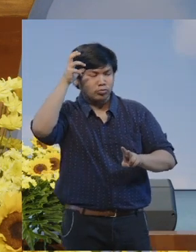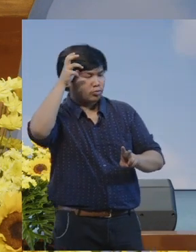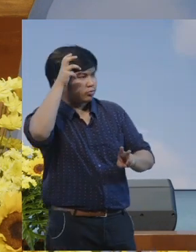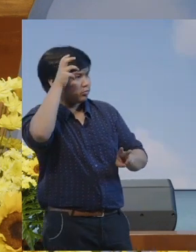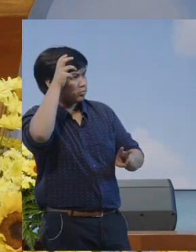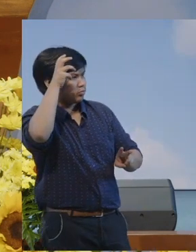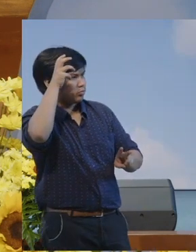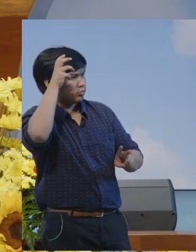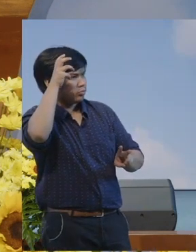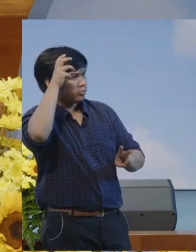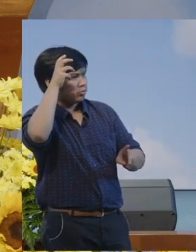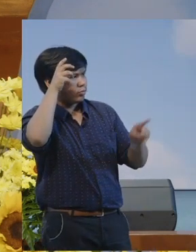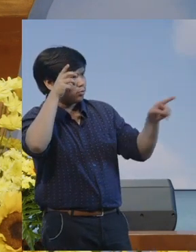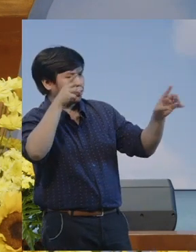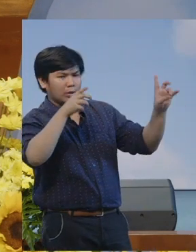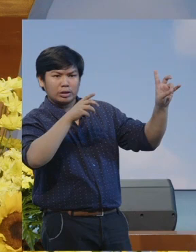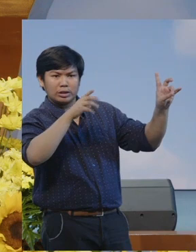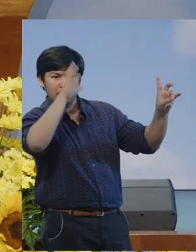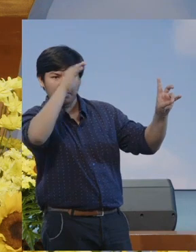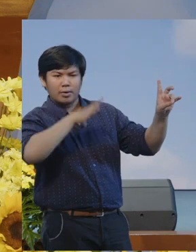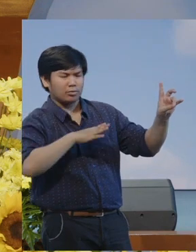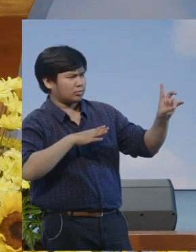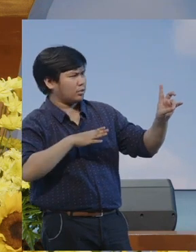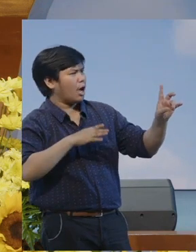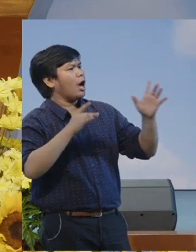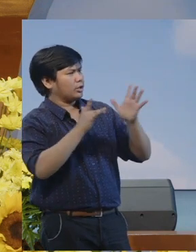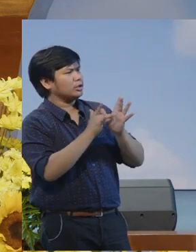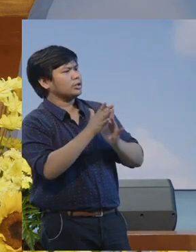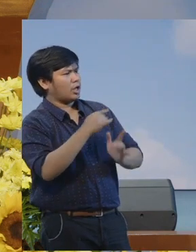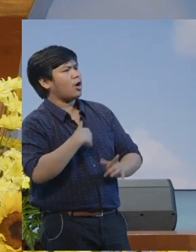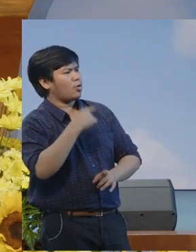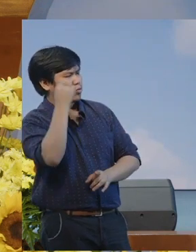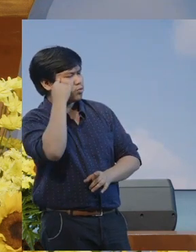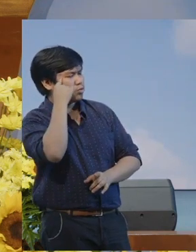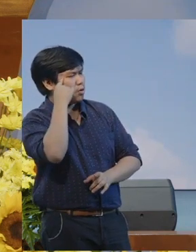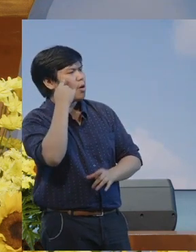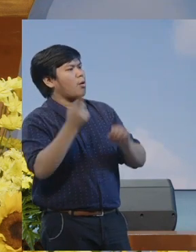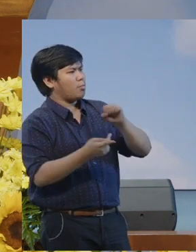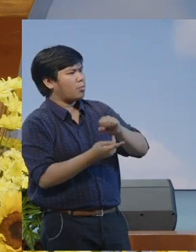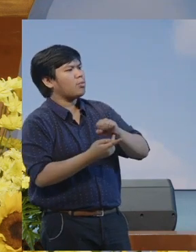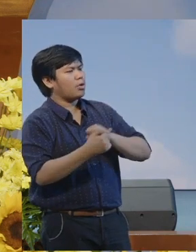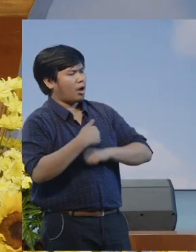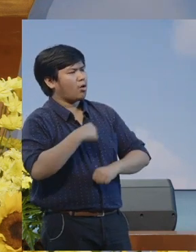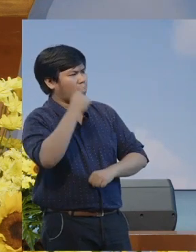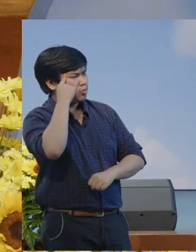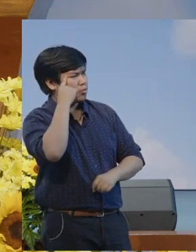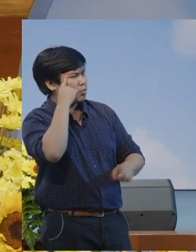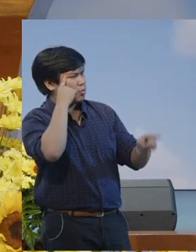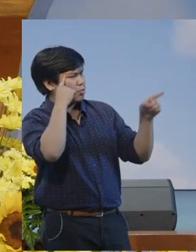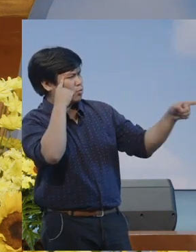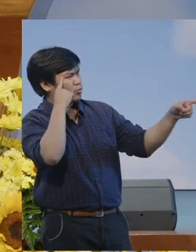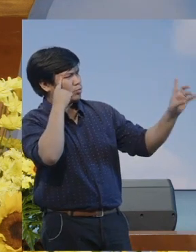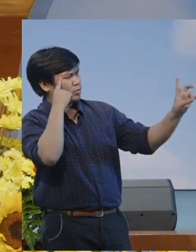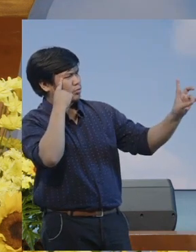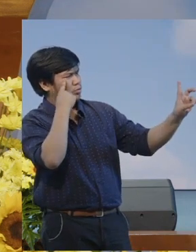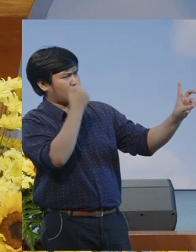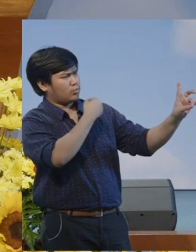demonyo, ay nagsabi sa kanila, 'Jesus I know and Paul I recognize, but who are